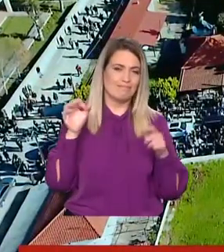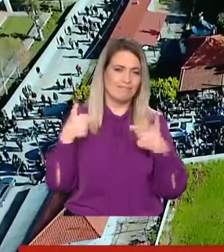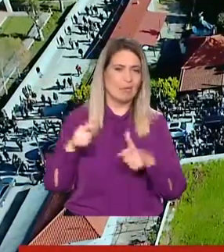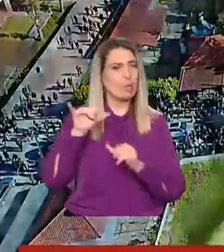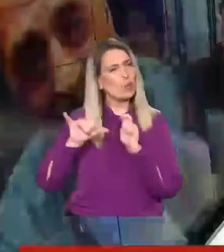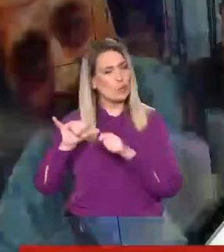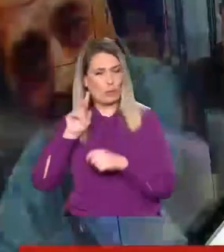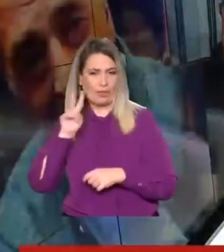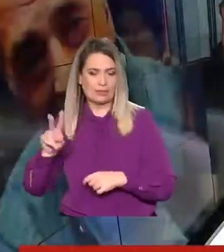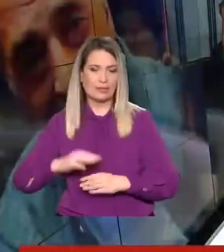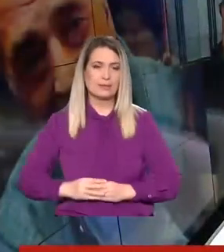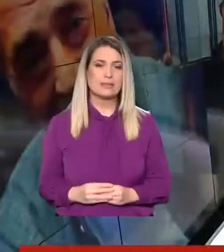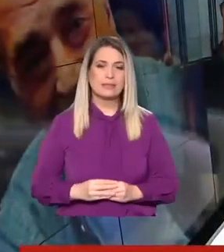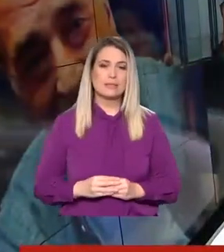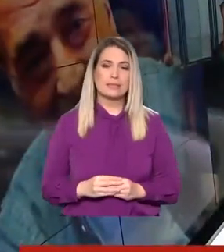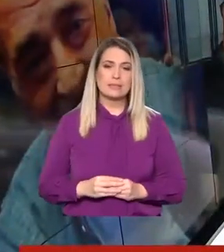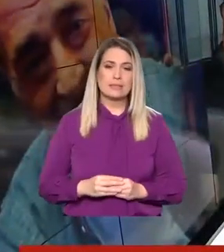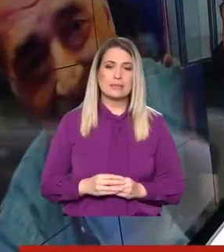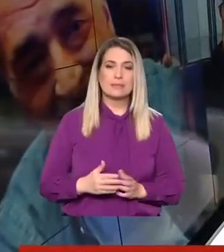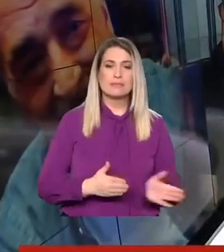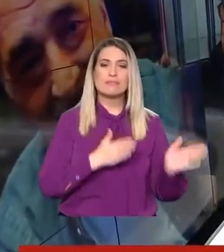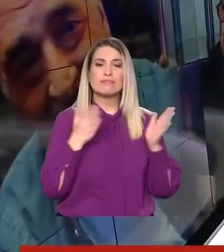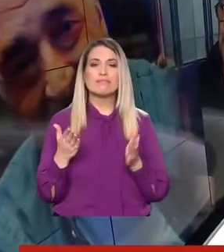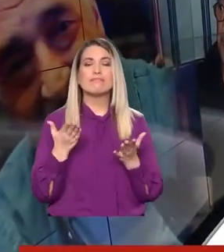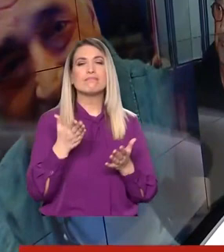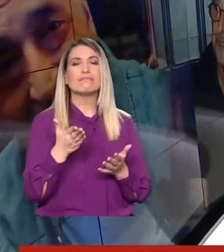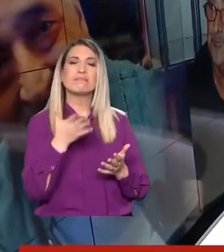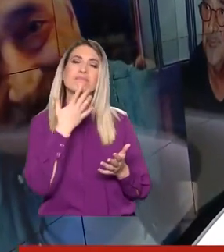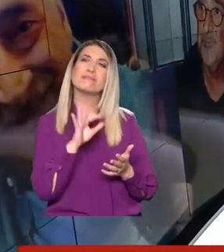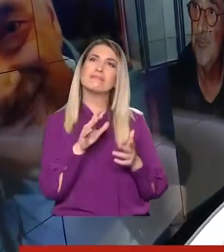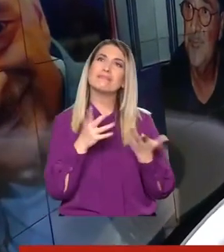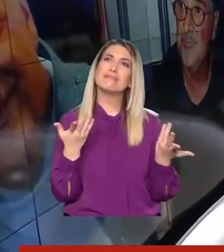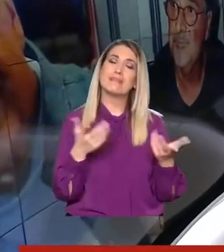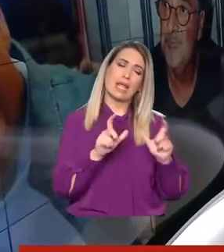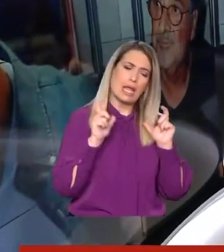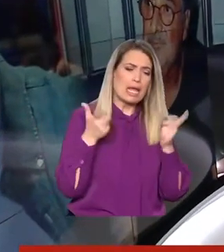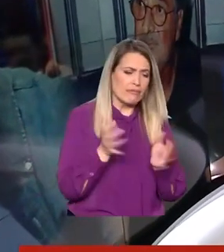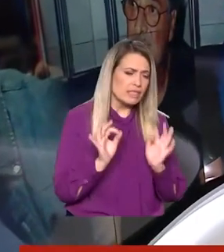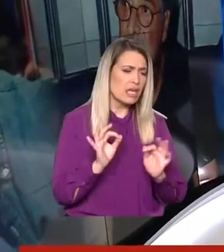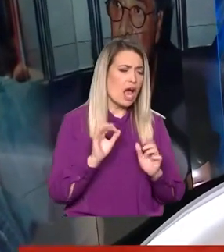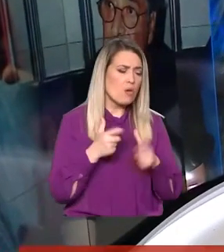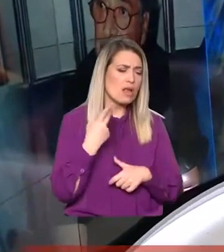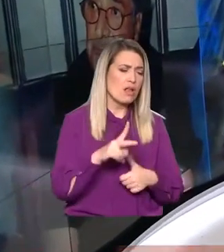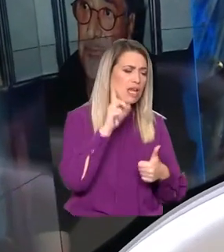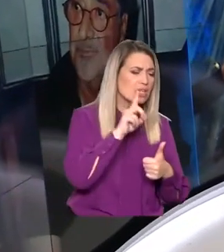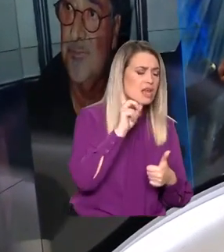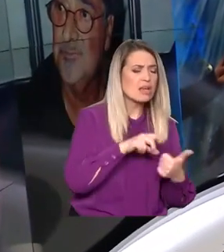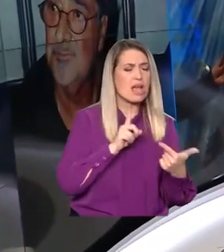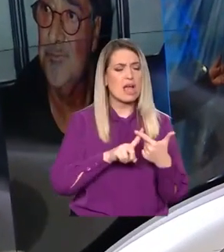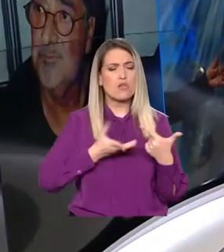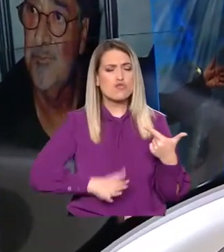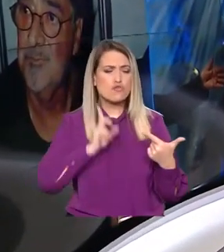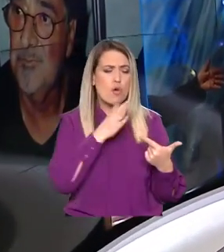Ήταν η δεύτερη οικογένεια του Βασίλη Καρά, μετά από τη γυναίκα και την κόρη του. Ο κύριος Γιούρας